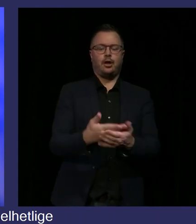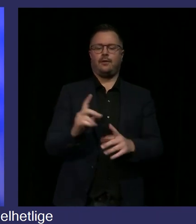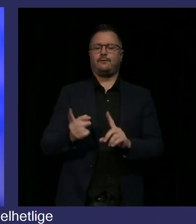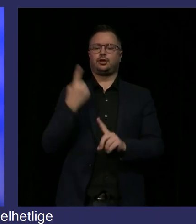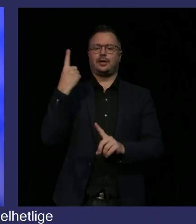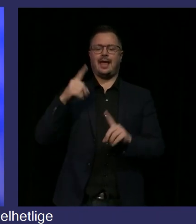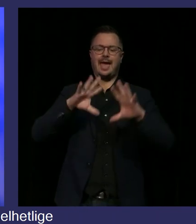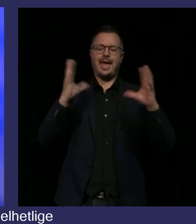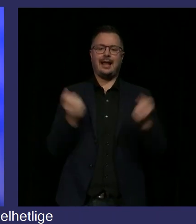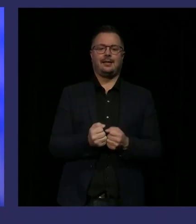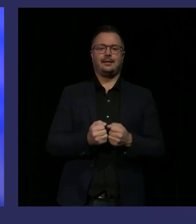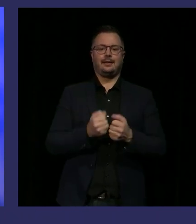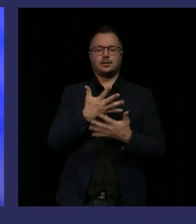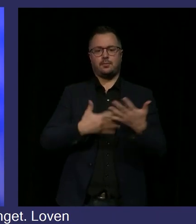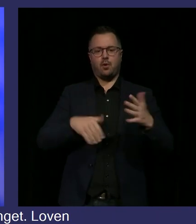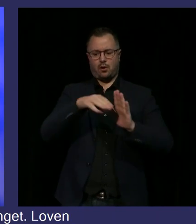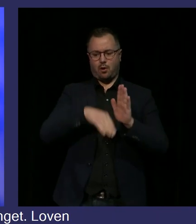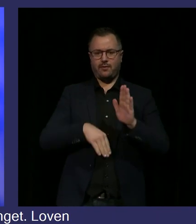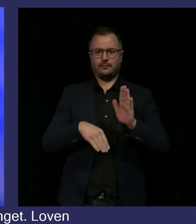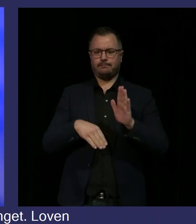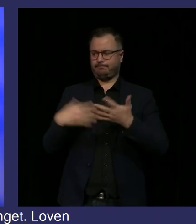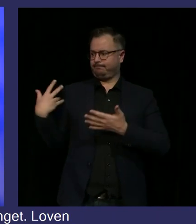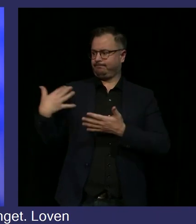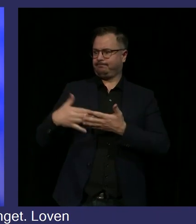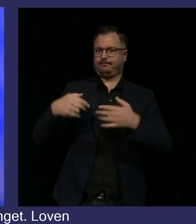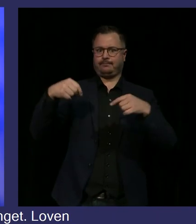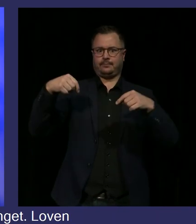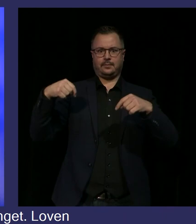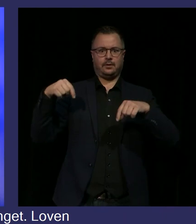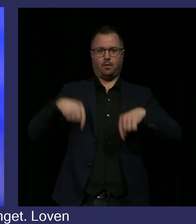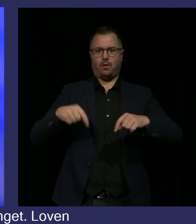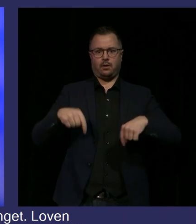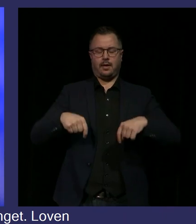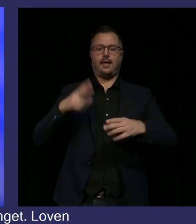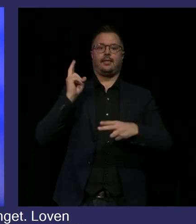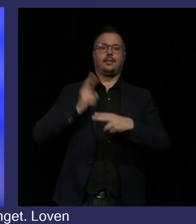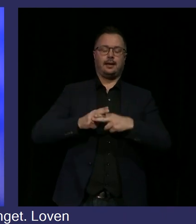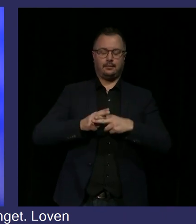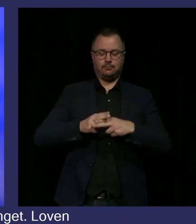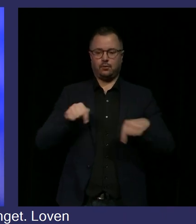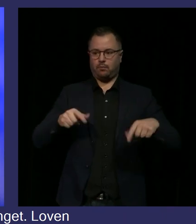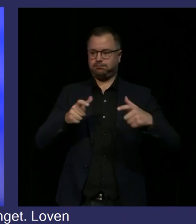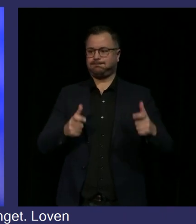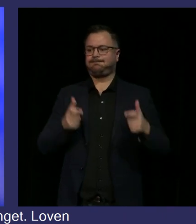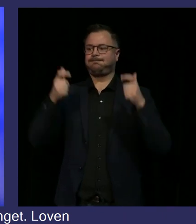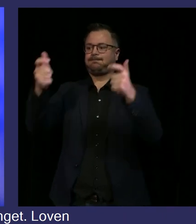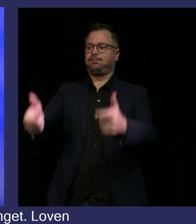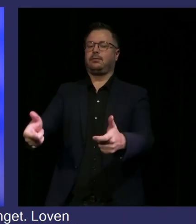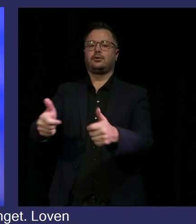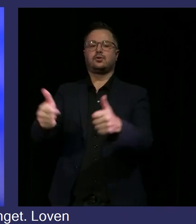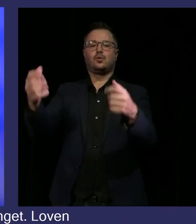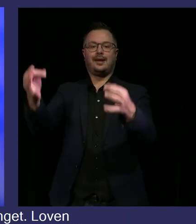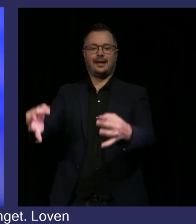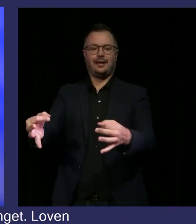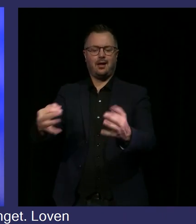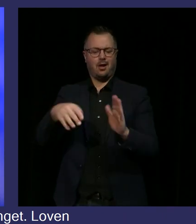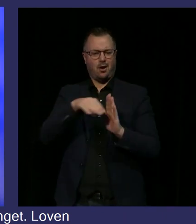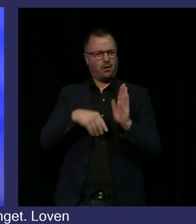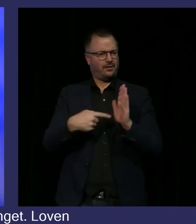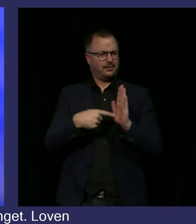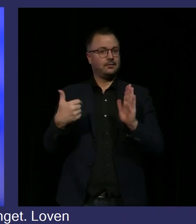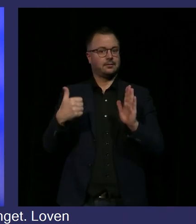i Norge noensinne. Og nå den til behandling i Stortinget. Loven skal styrke norske